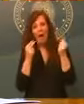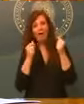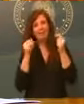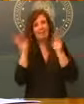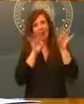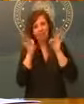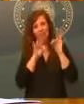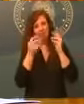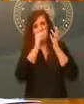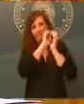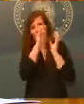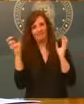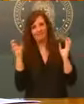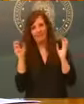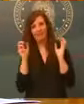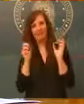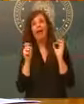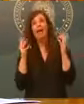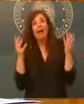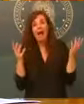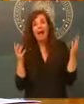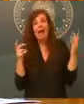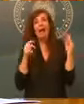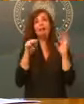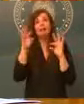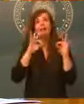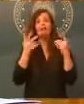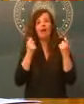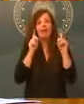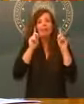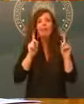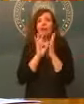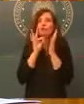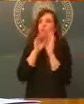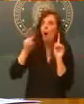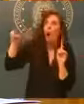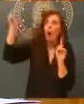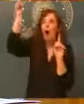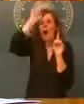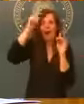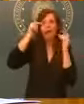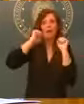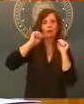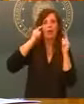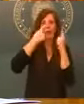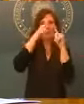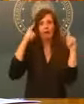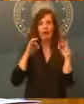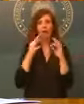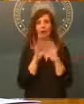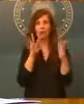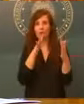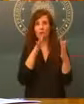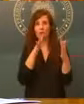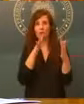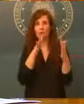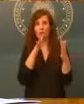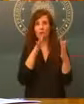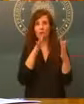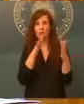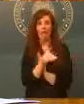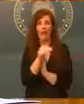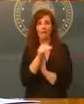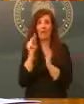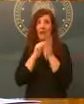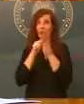paese che è tanto diverso nelle sue scuole. Perché noi abbiamo circa 40.000 edifici scolastici. 8.000 e